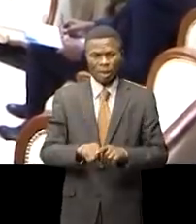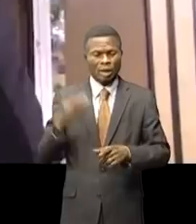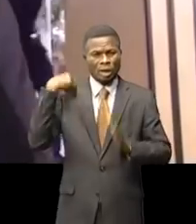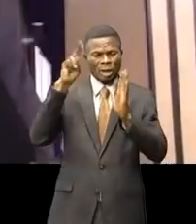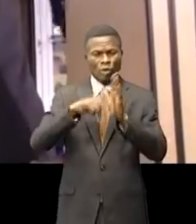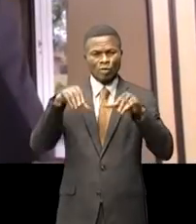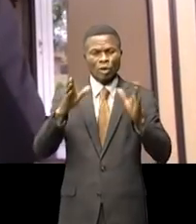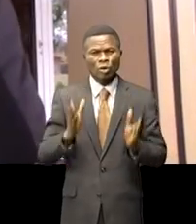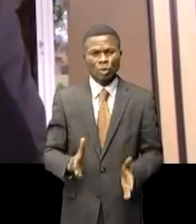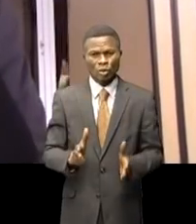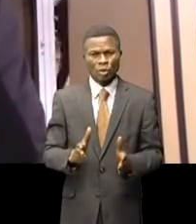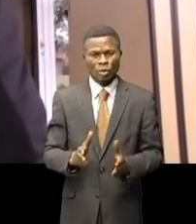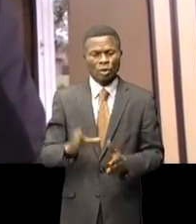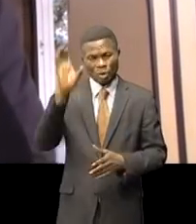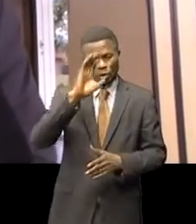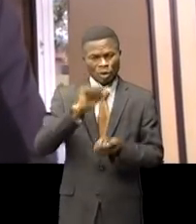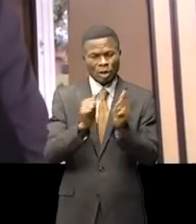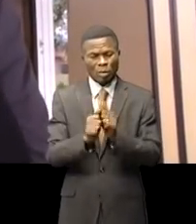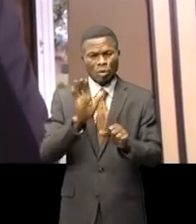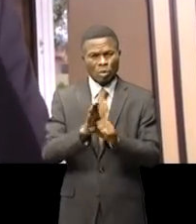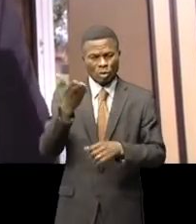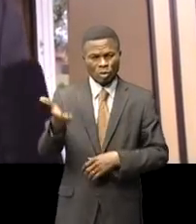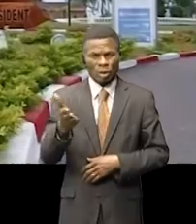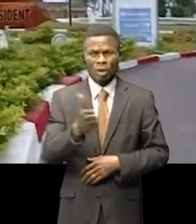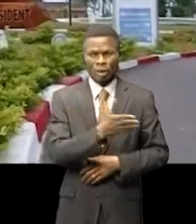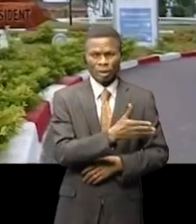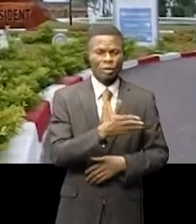congolais vous faire le point sur les différents sujets